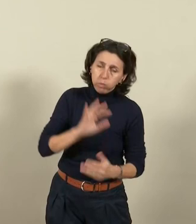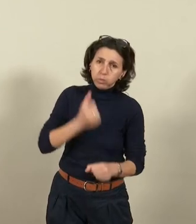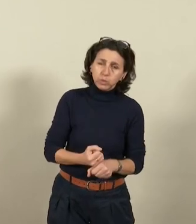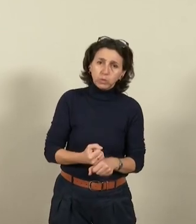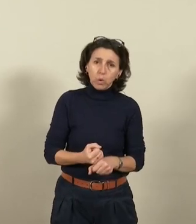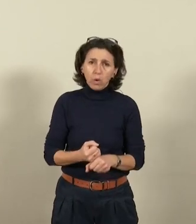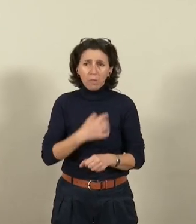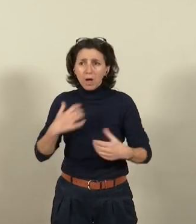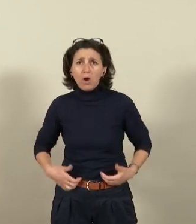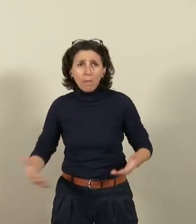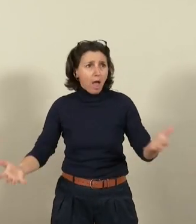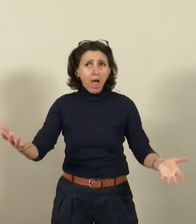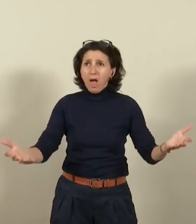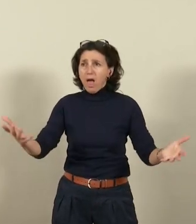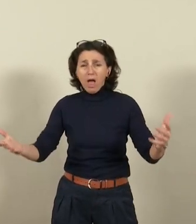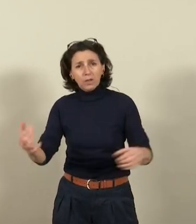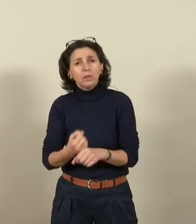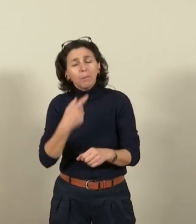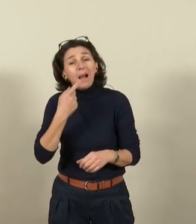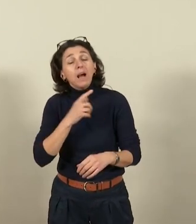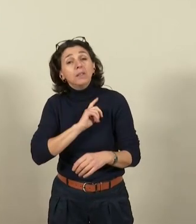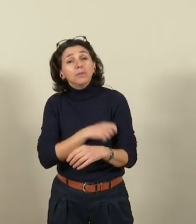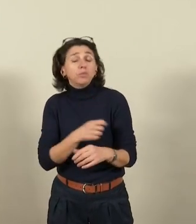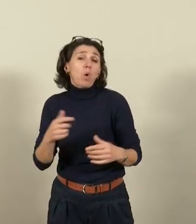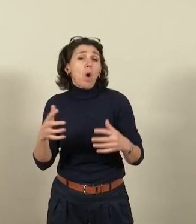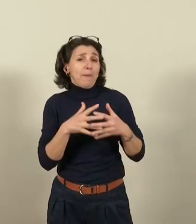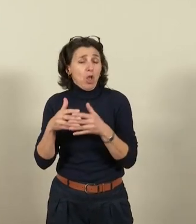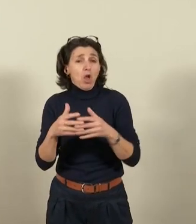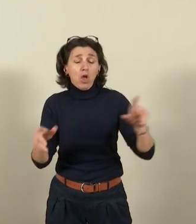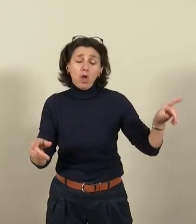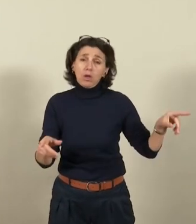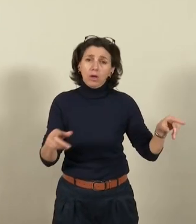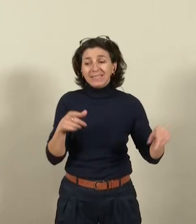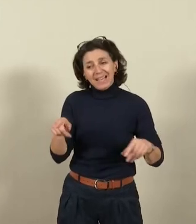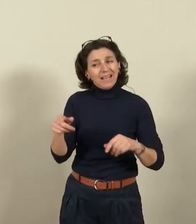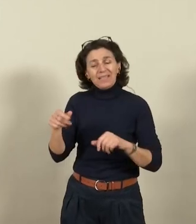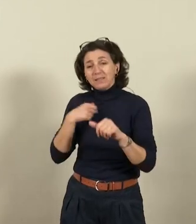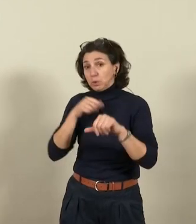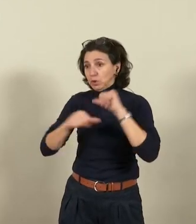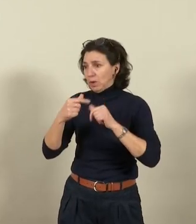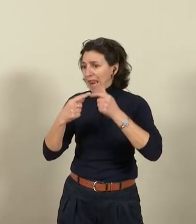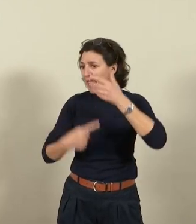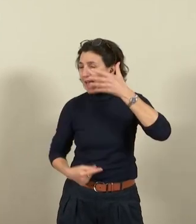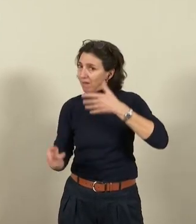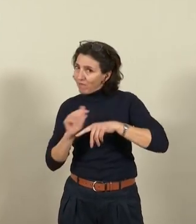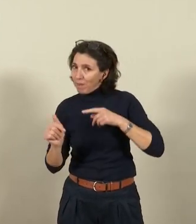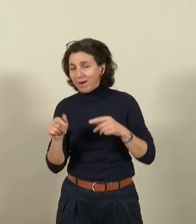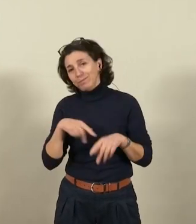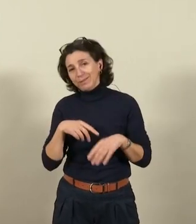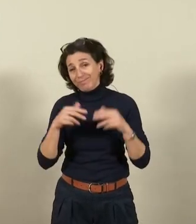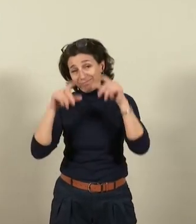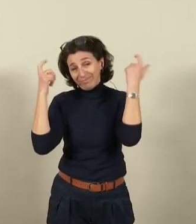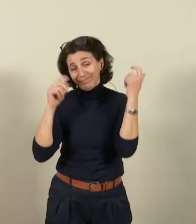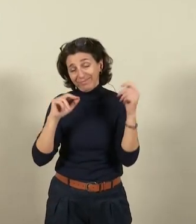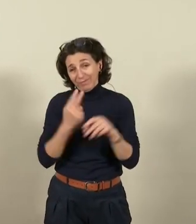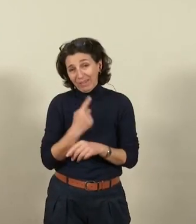clubs à bout de bras je parle du je parle du sport amateur et et en plus on leur dit aujourd'hui si vous ne faites pas ça vous serez considéré comme les mauvais élèves et vous ne pourrez pas le faire